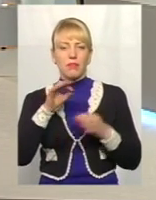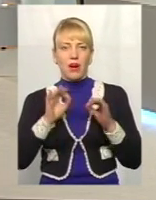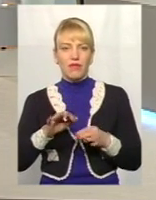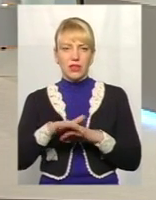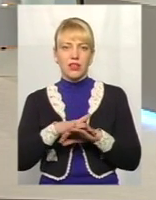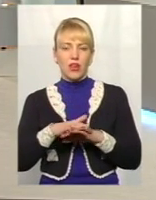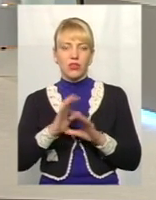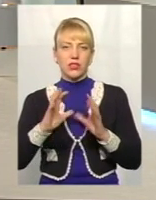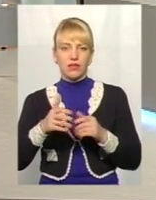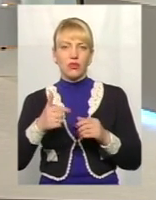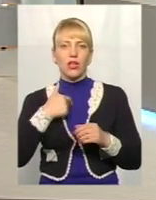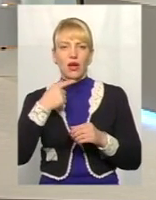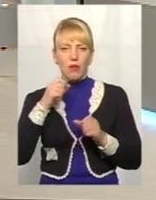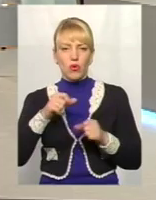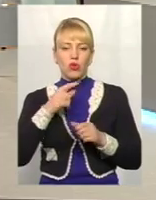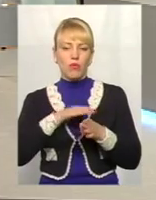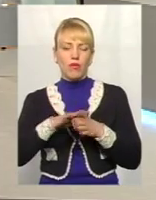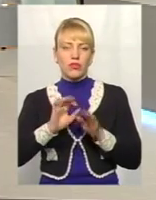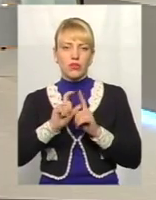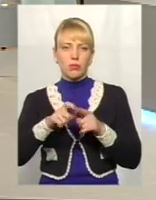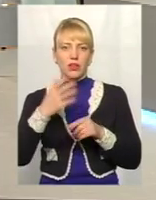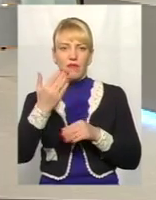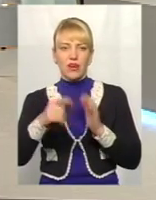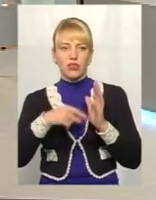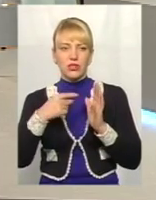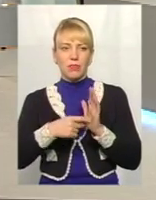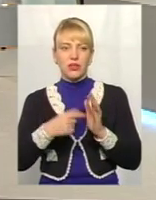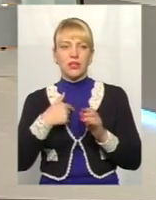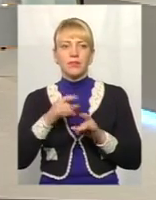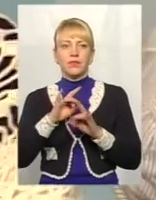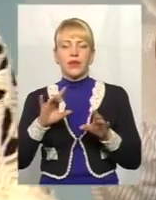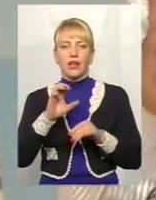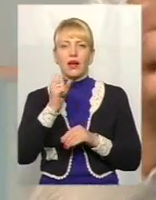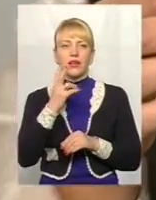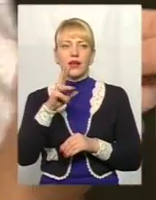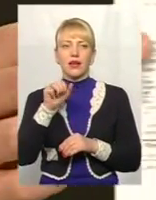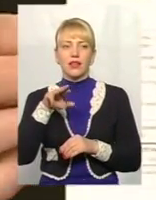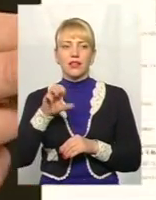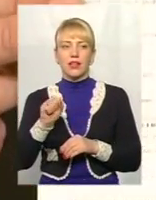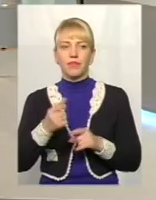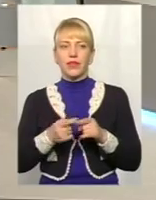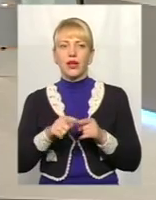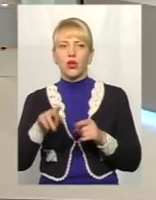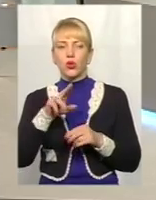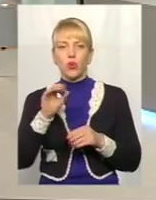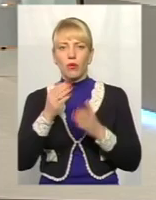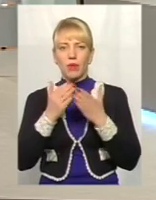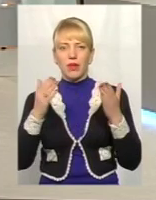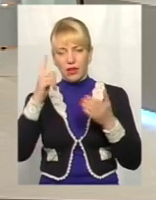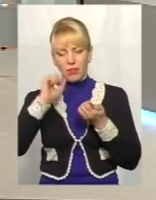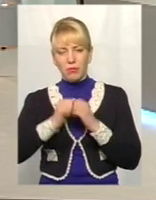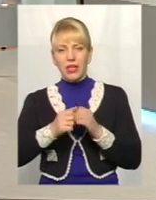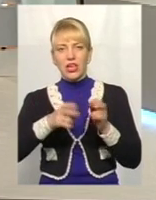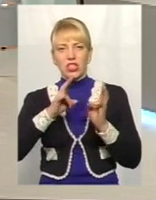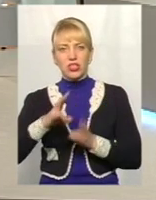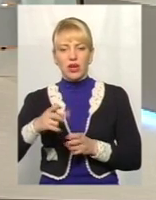світу, тепер я можу повністю відповісти вам на запитання. І давайте продемонструємо дану анкету. Анкета до меморіалу пам'яті жертв